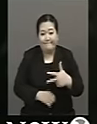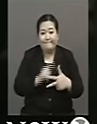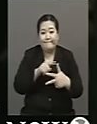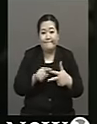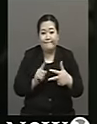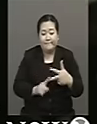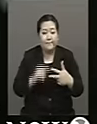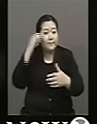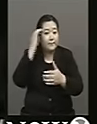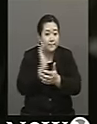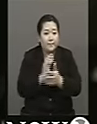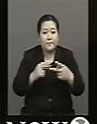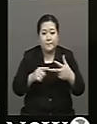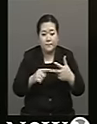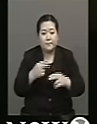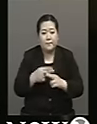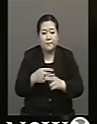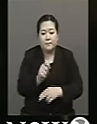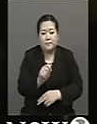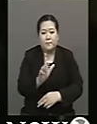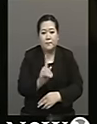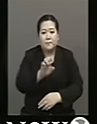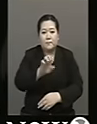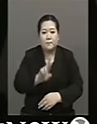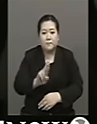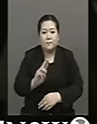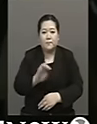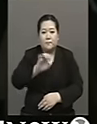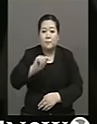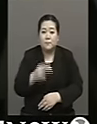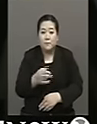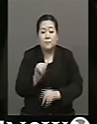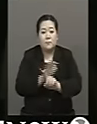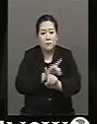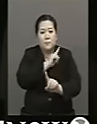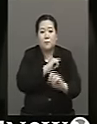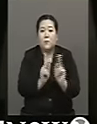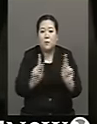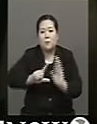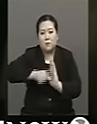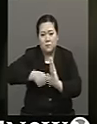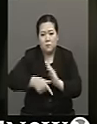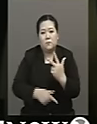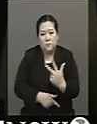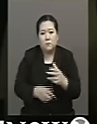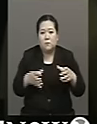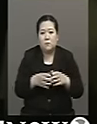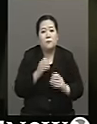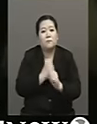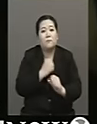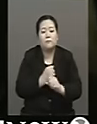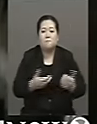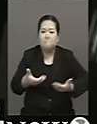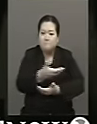รวิทย์การกวีสารวัตรสอบสวนสน.บางเขนจะเป็นกรรมการแล้วก็เลขานุการโดยคณะกรรมการชุ